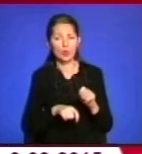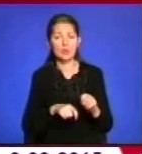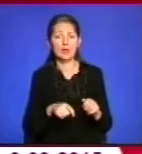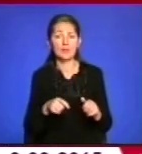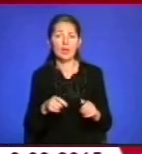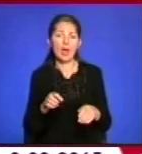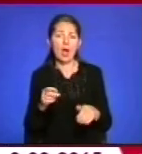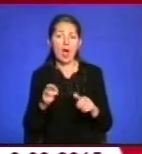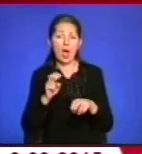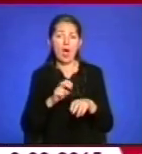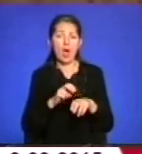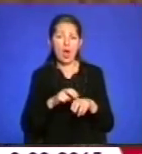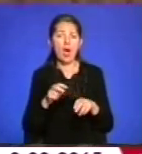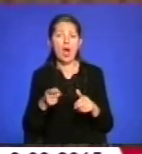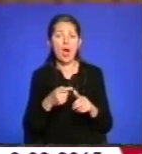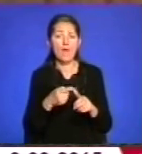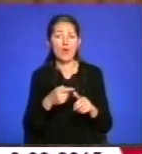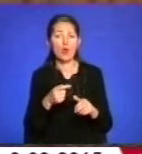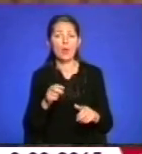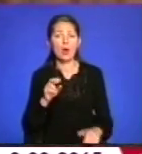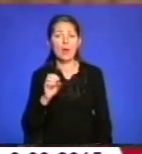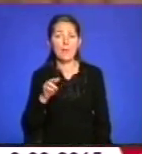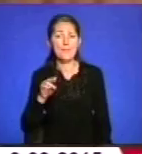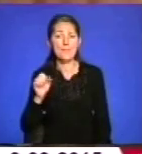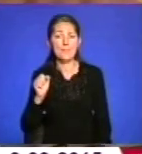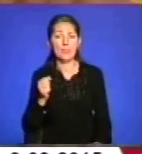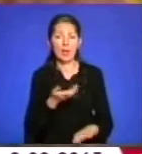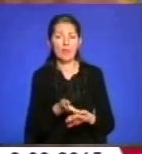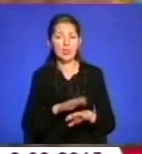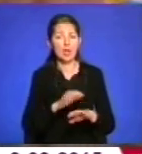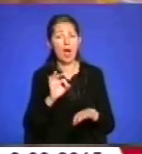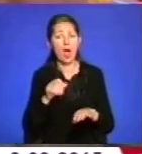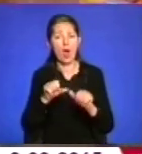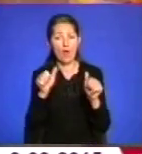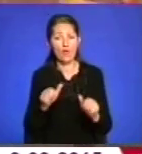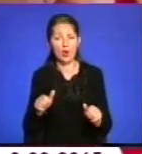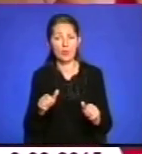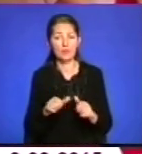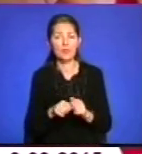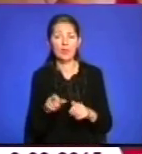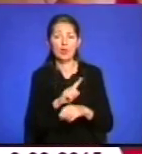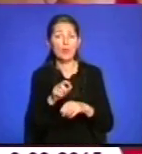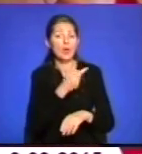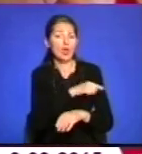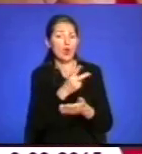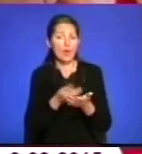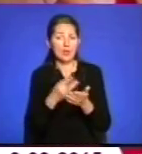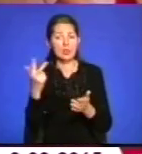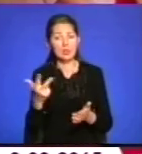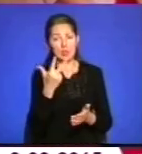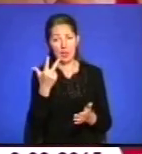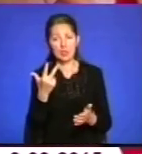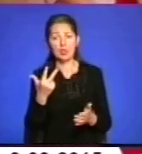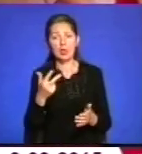контролюється медикаментозно дуже важко. У квітні Стефочку лікували тернопільські медики. Крихітка тричі лежала в реанімації. Після цього